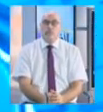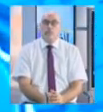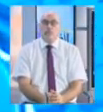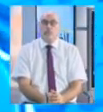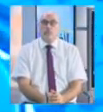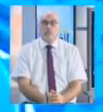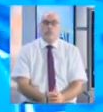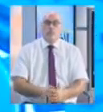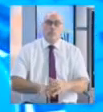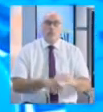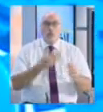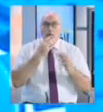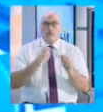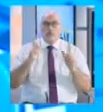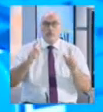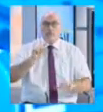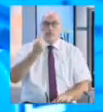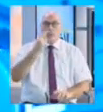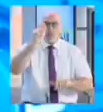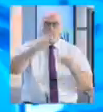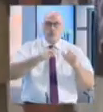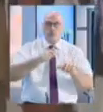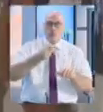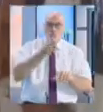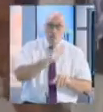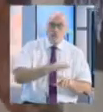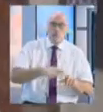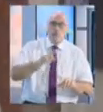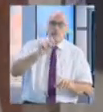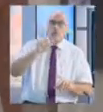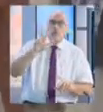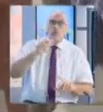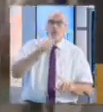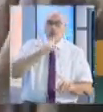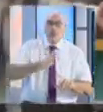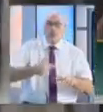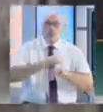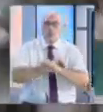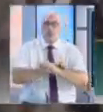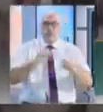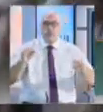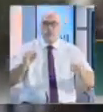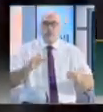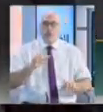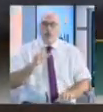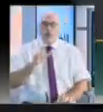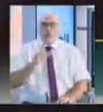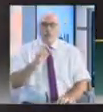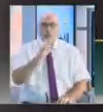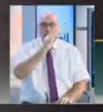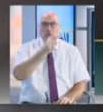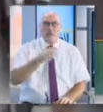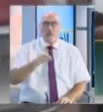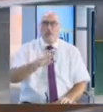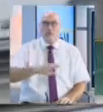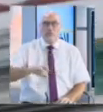في أفغانستان قتل 21 شخصا وأصيب 23 آخرون في تفجير داخل مسجد الصديقية الواقع إلى الشمال